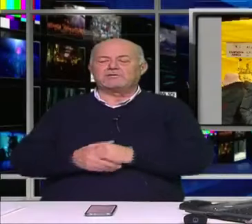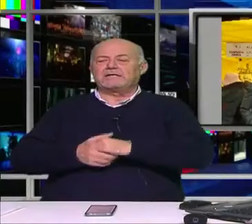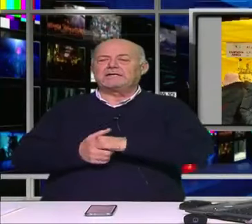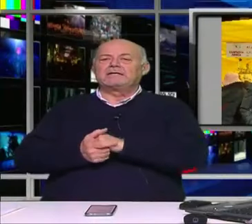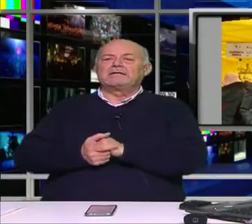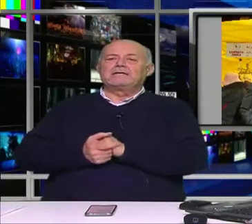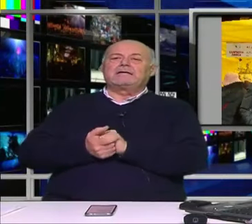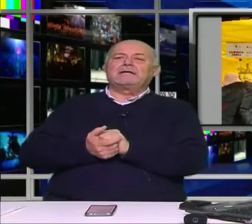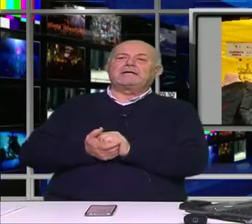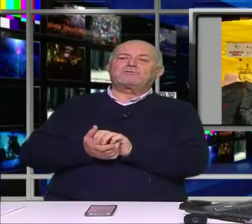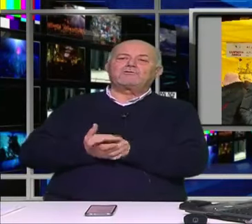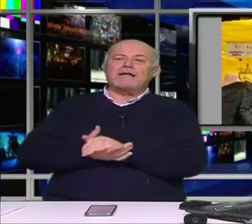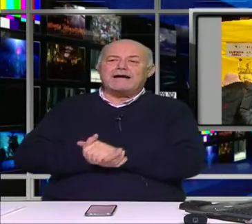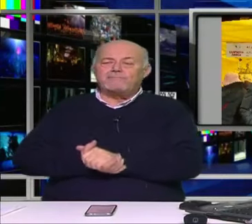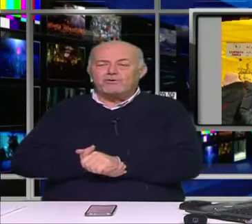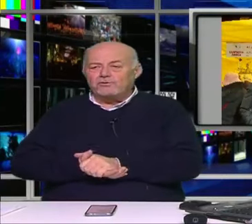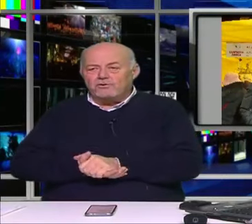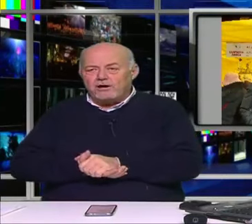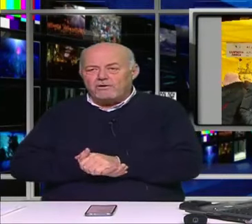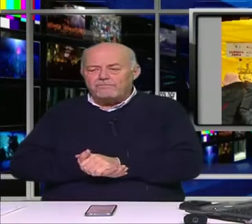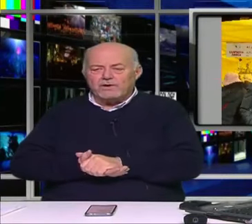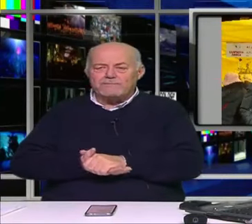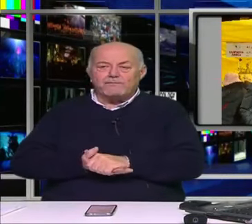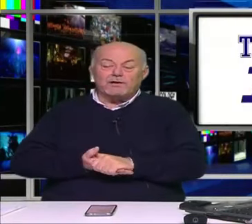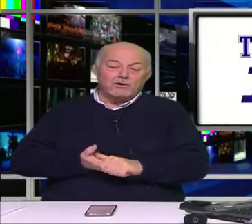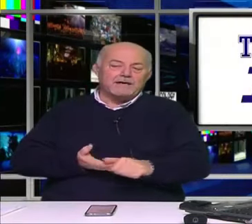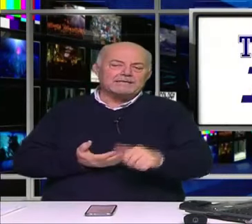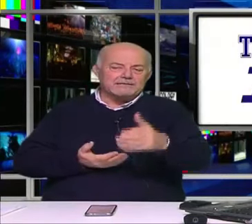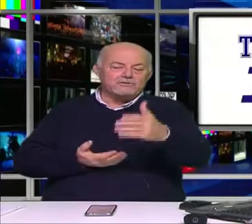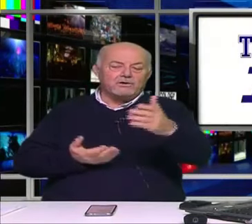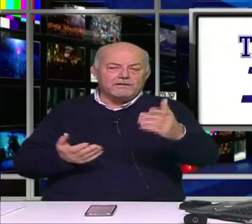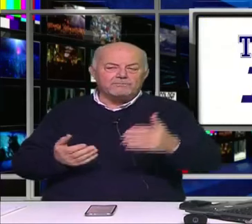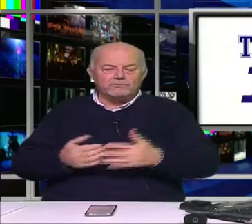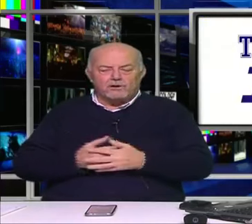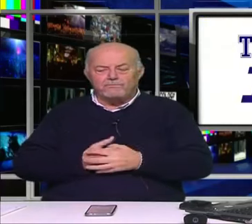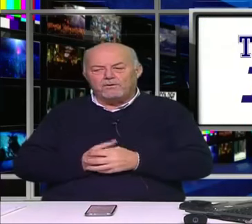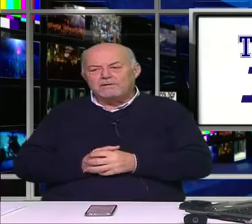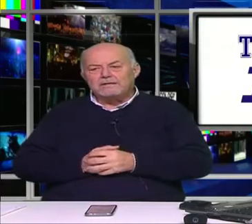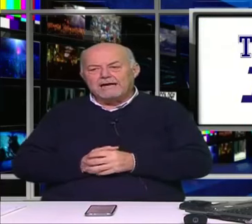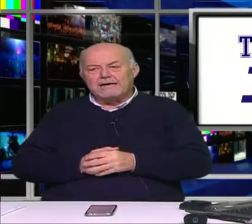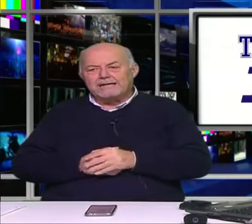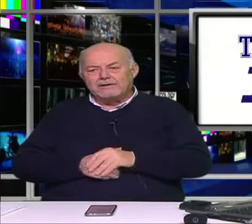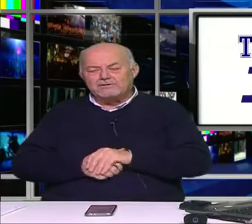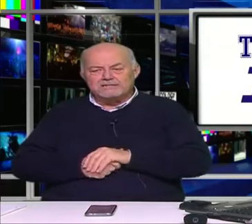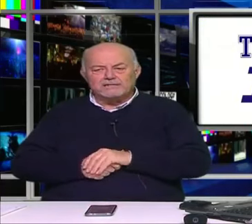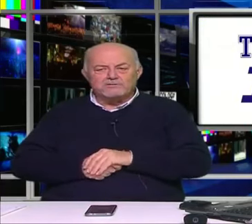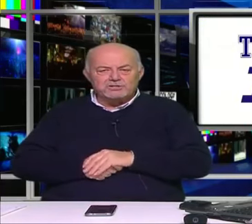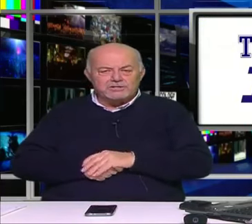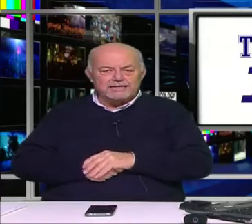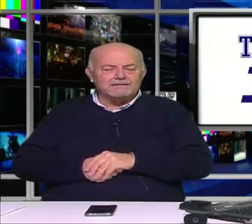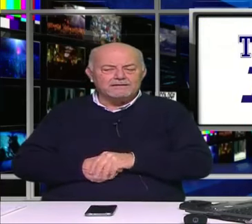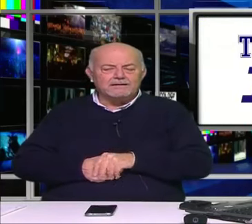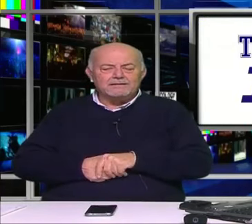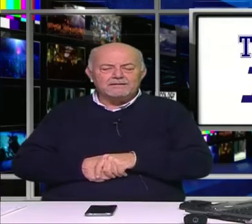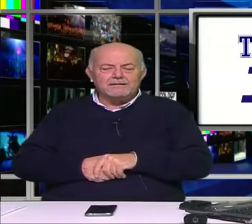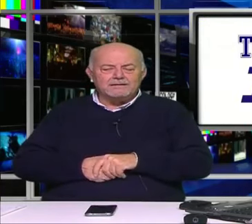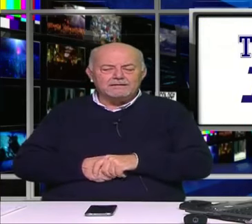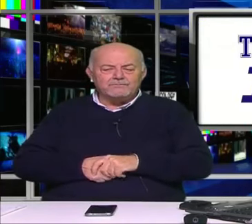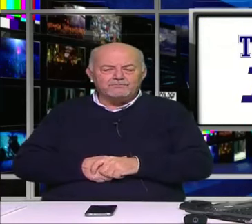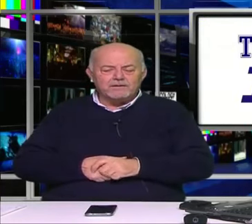vi devo dire? Chiudiamo, non abbiamo la cronaca, se non purtroppo anche oggi c'è stato un incidente